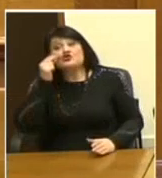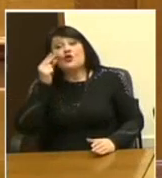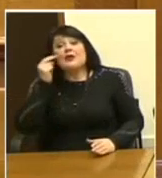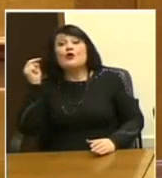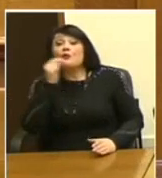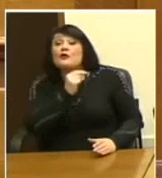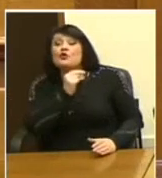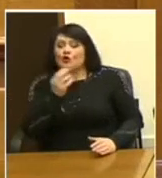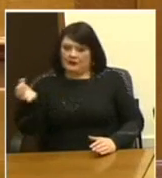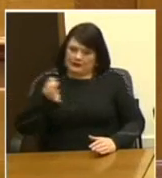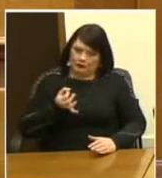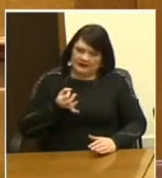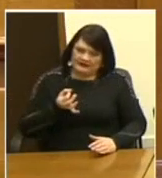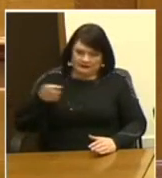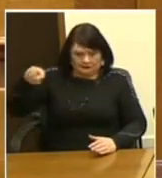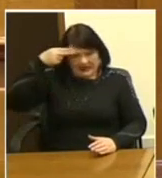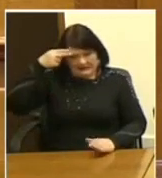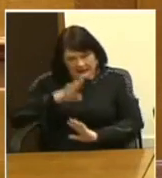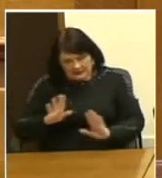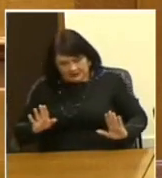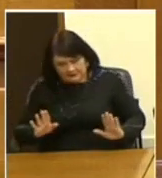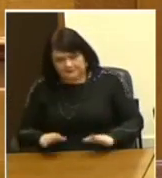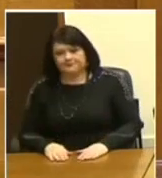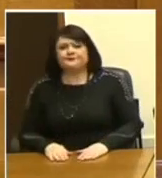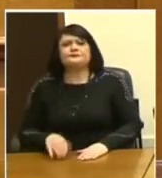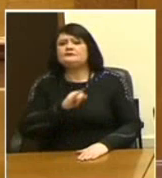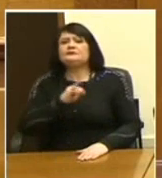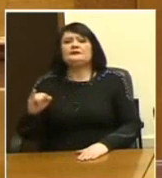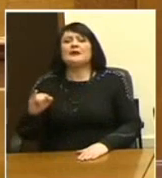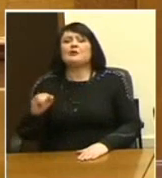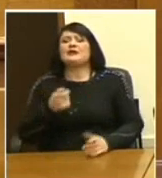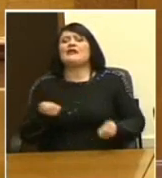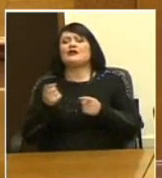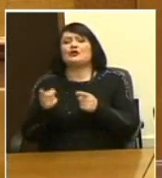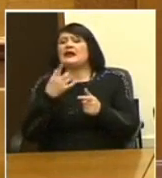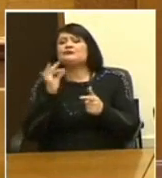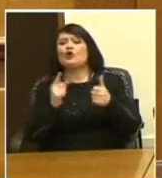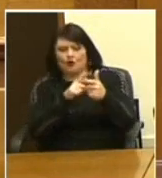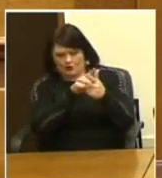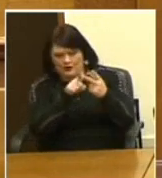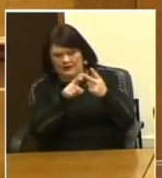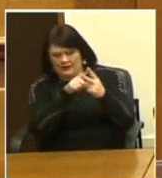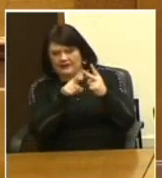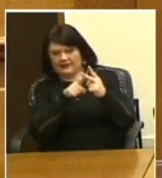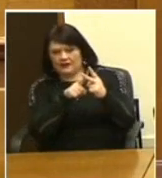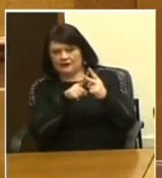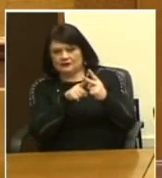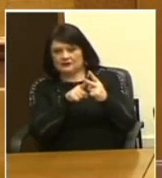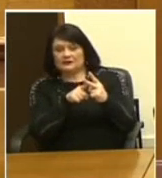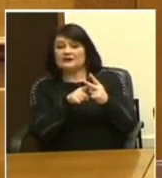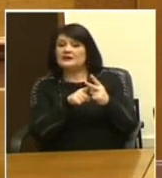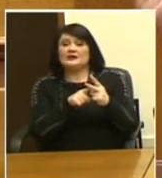Πρωθυπουργό. Και δεν θα το κάνετε πράγματι ποτέ για δύο λόγους. Ο πρώτος είναι γιατί δεν σας αφήνει